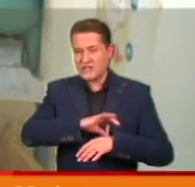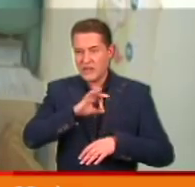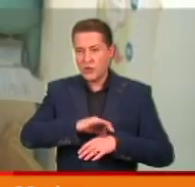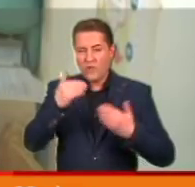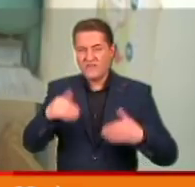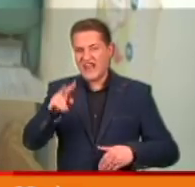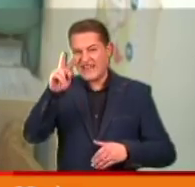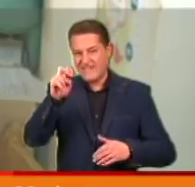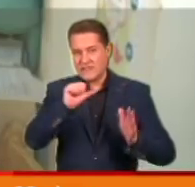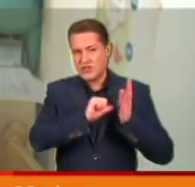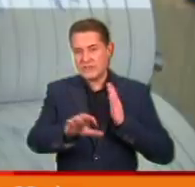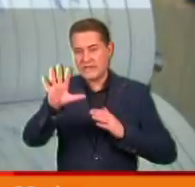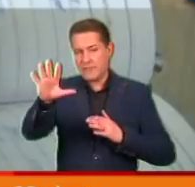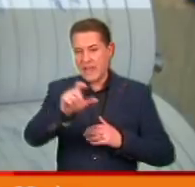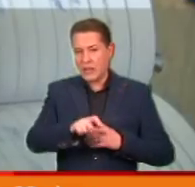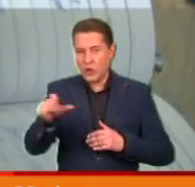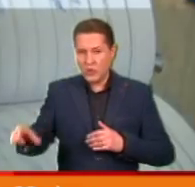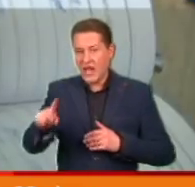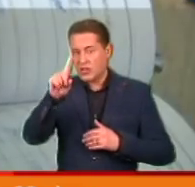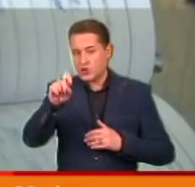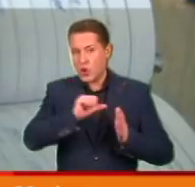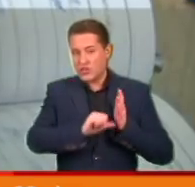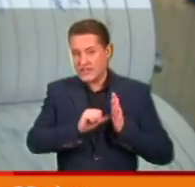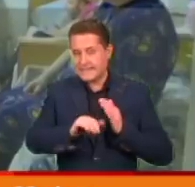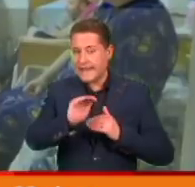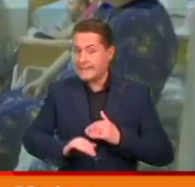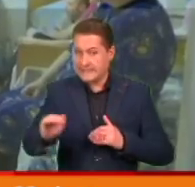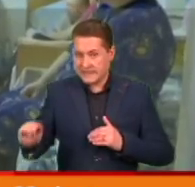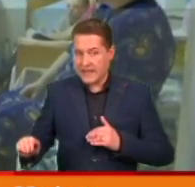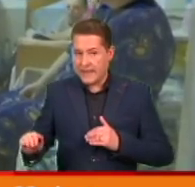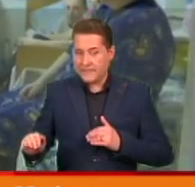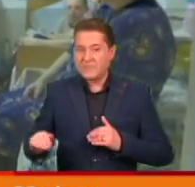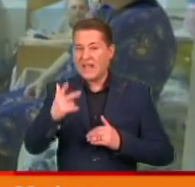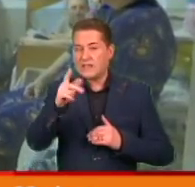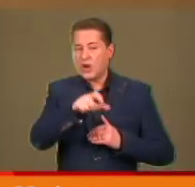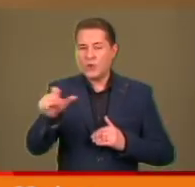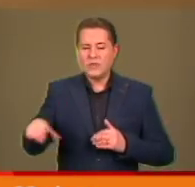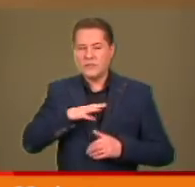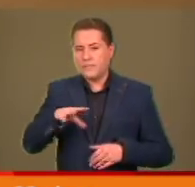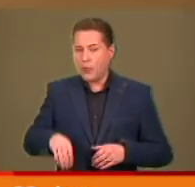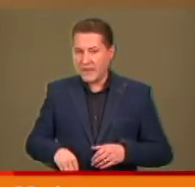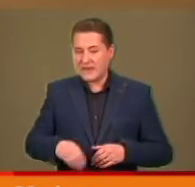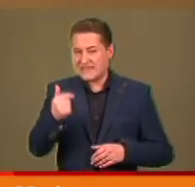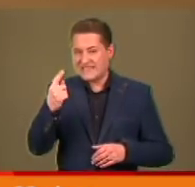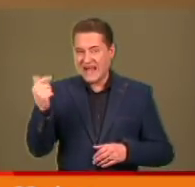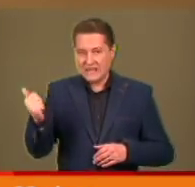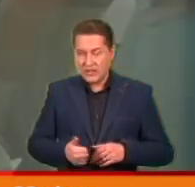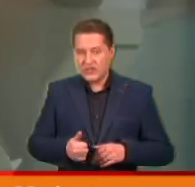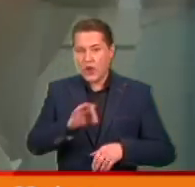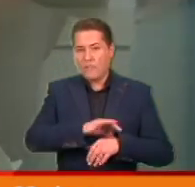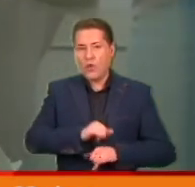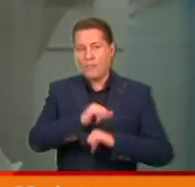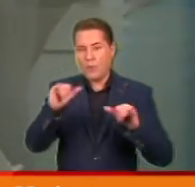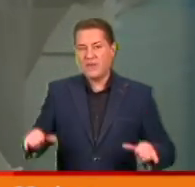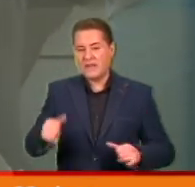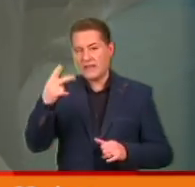вже 265 людей. 160 із них – діти, 3 людини померли. За тиждень хворих побільшало на